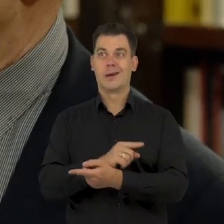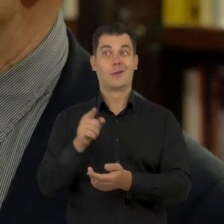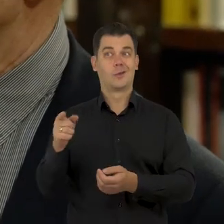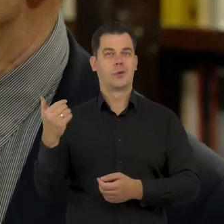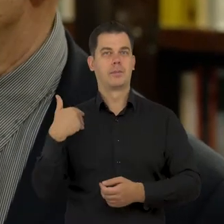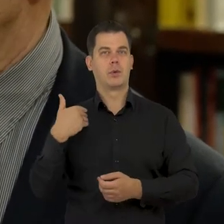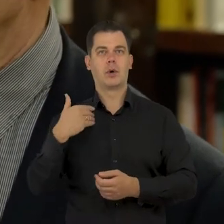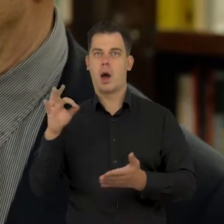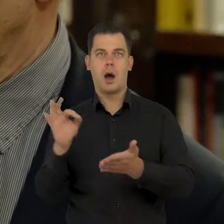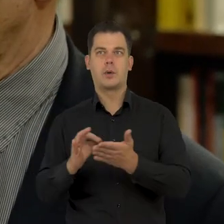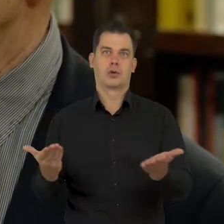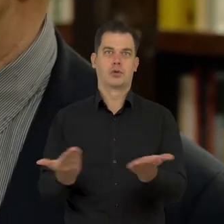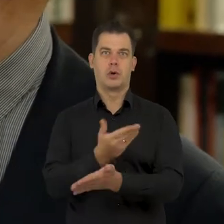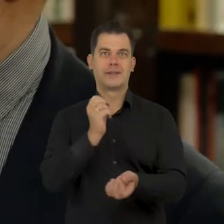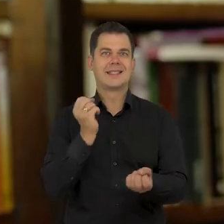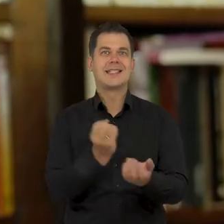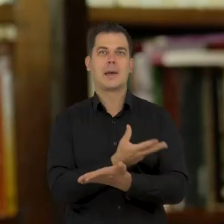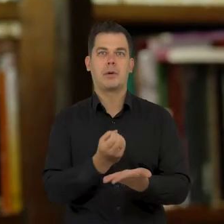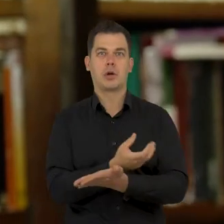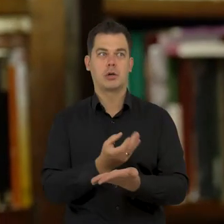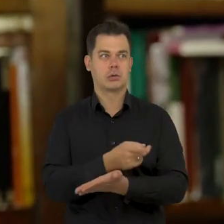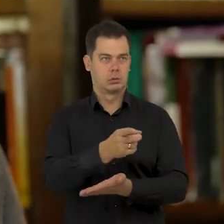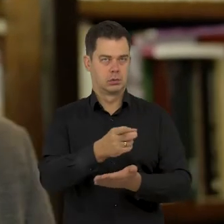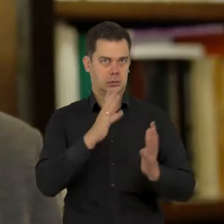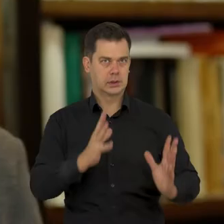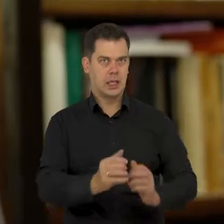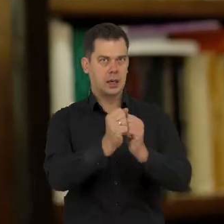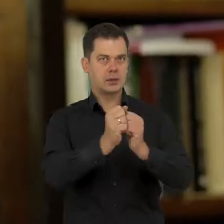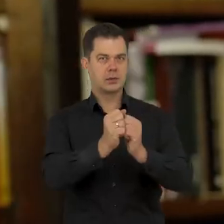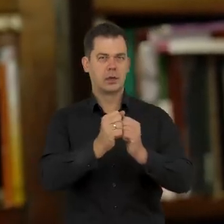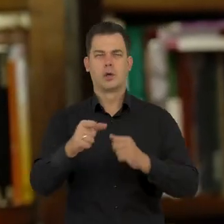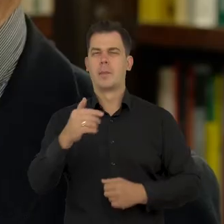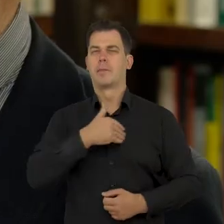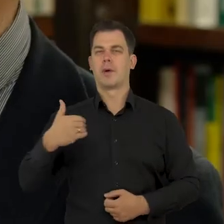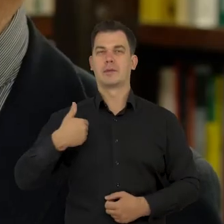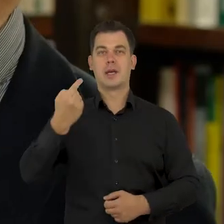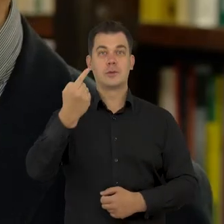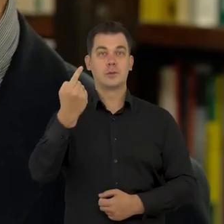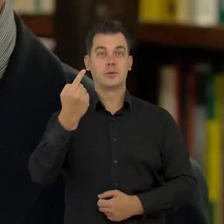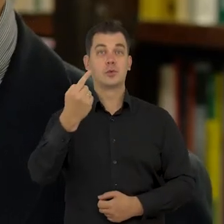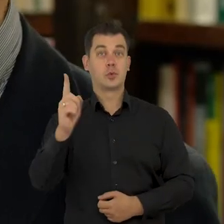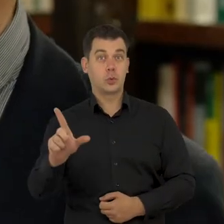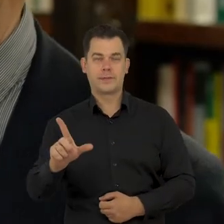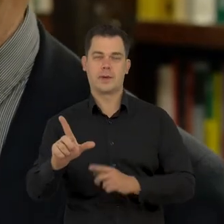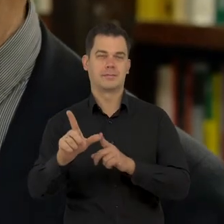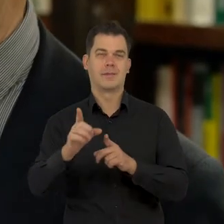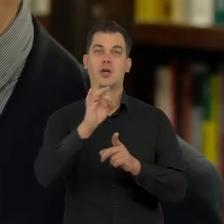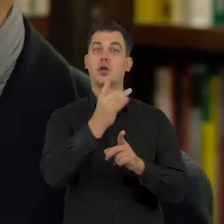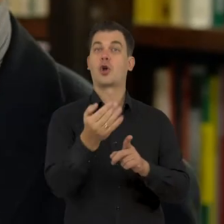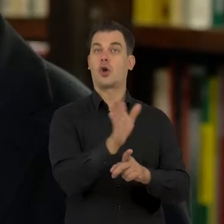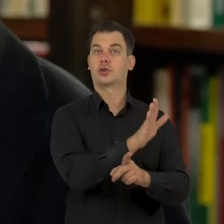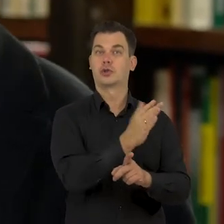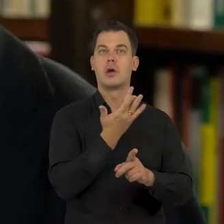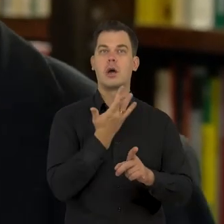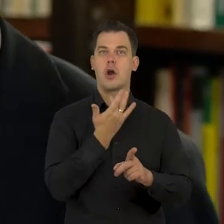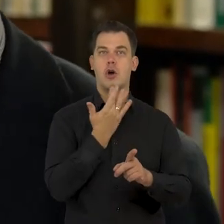odwróciła. Pojawiły się nowe złoża srebra. Polską monetą w tym czasie był, czy polską jednostką monetarną w tym czasie był grosz, który był